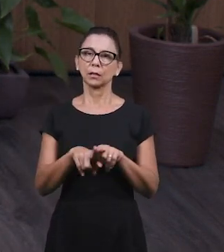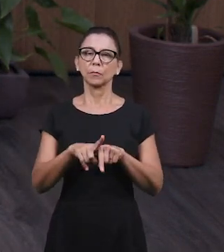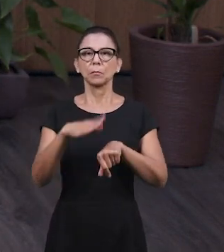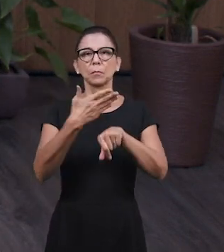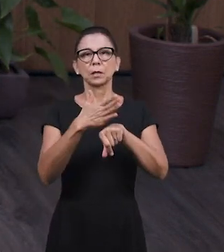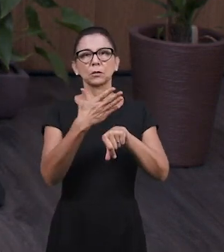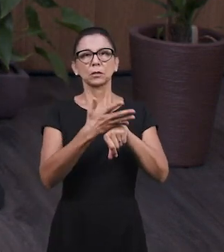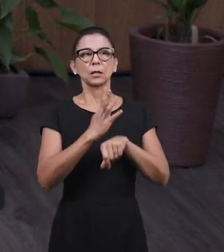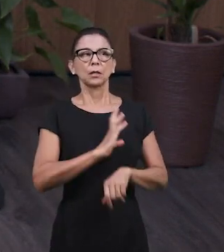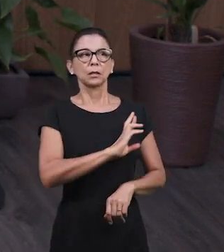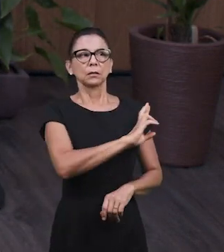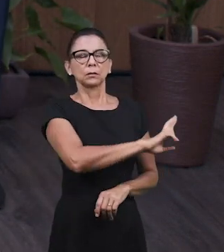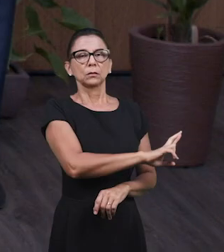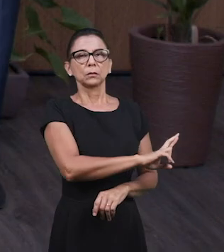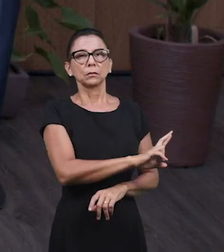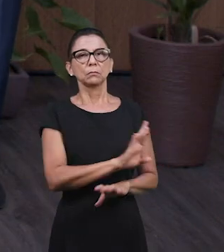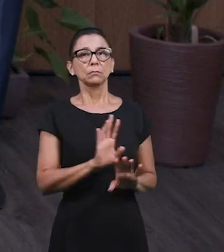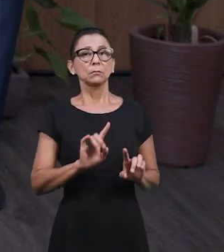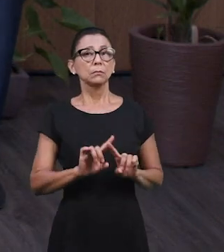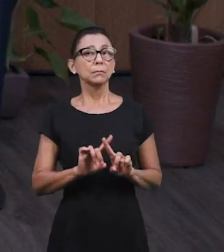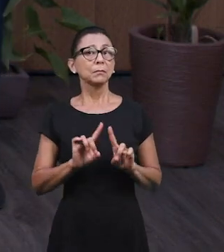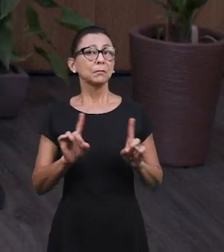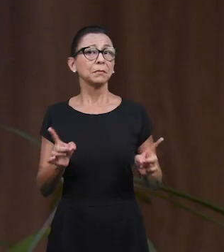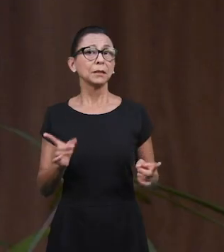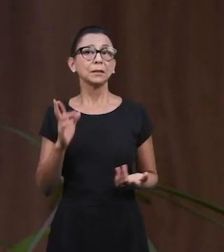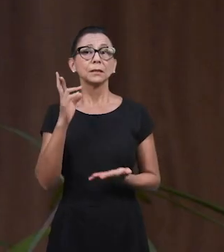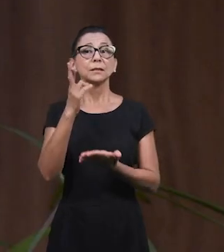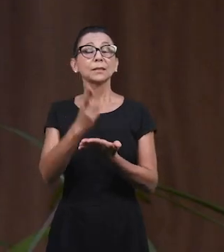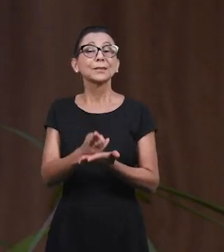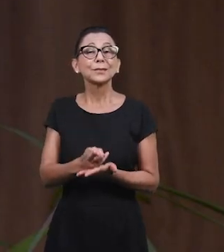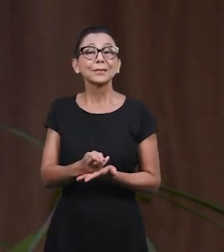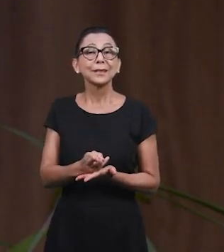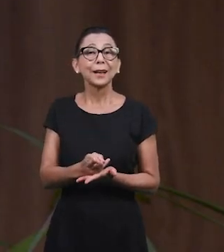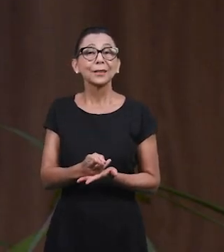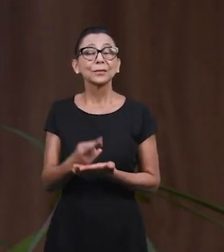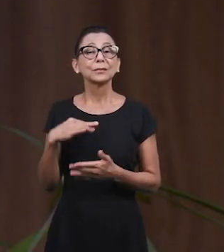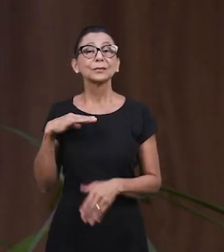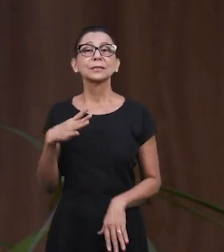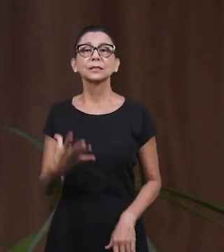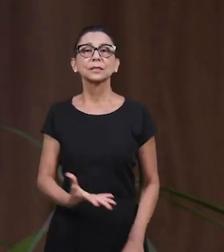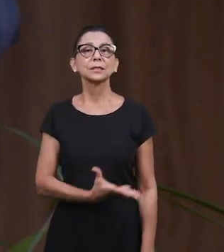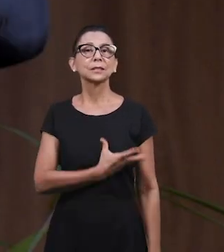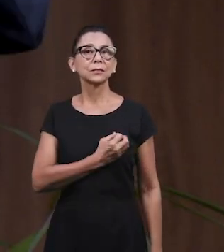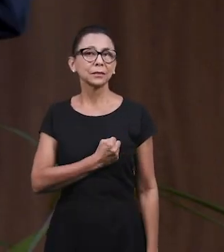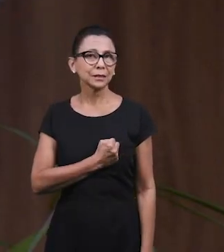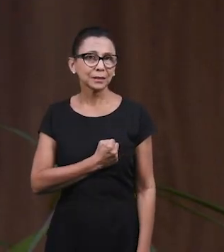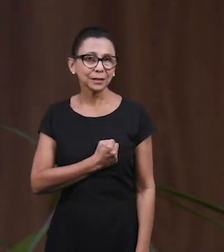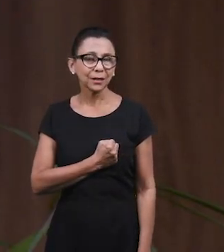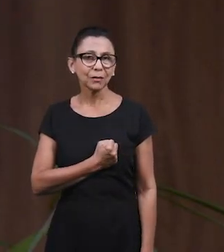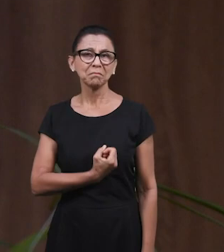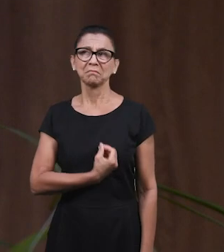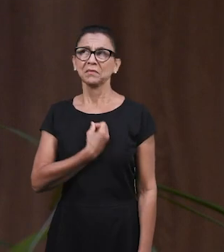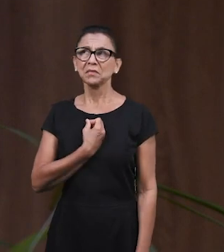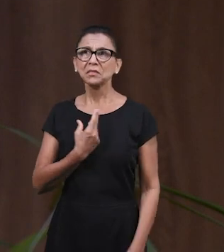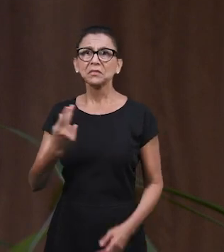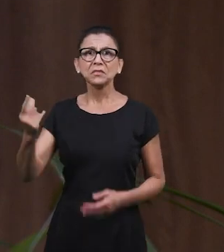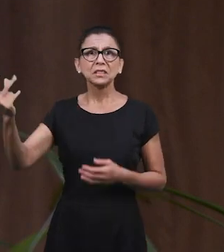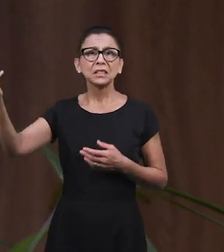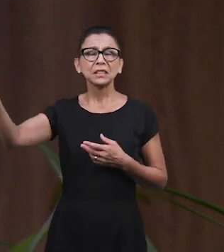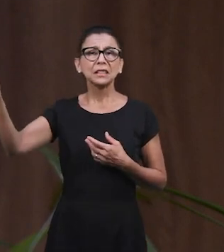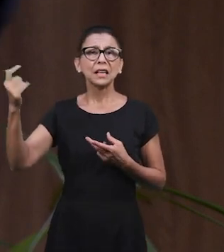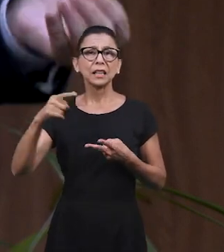et même avoir une religion. Pourquoi? Parce qu'il n'a pas de fruits. Il n'existe pas de